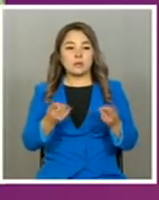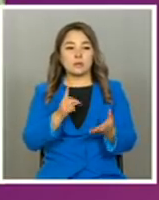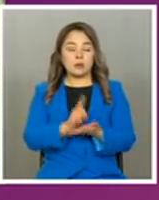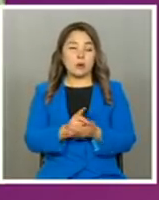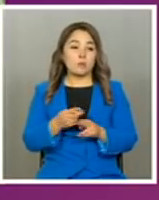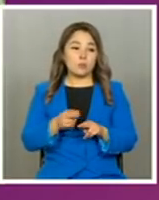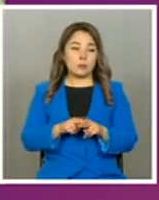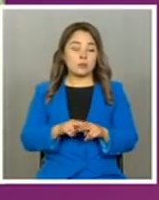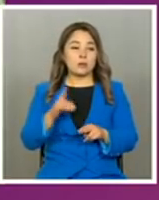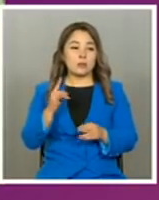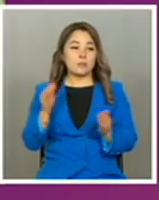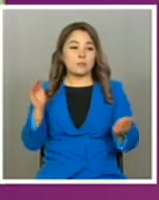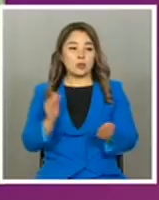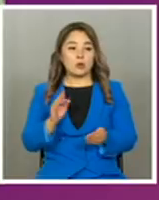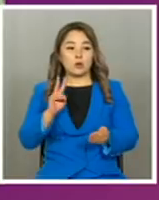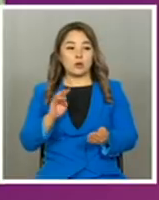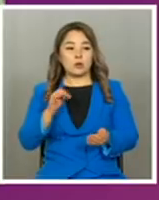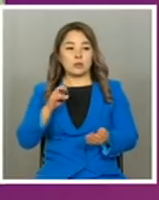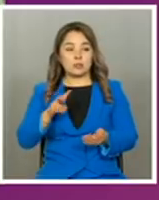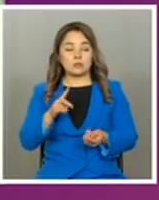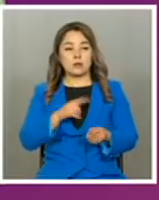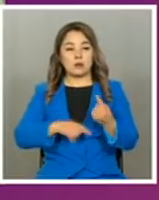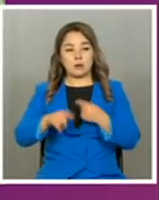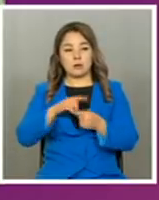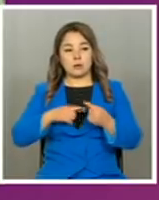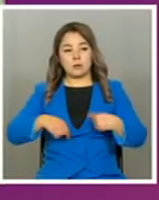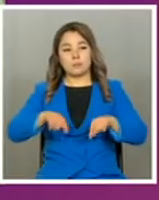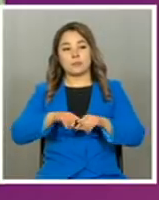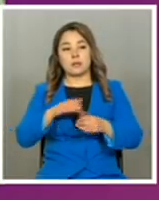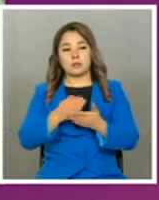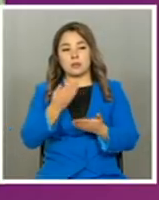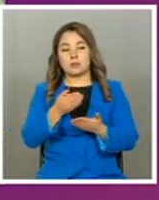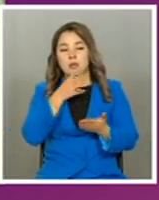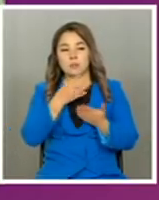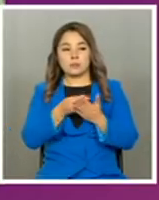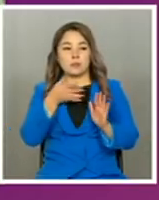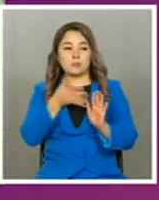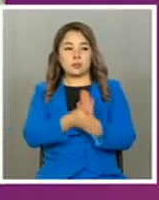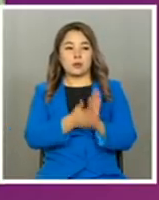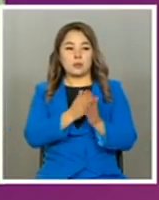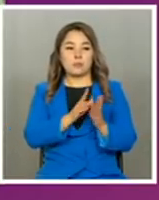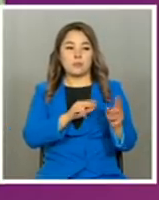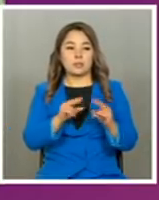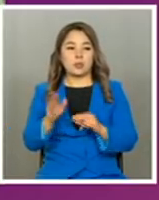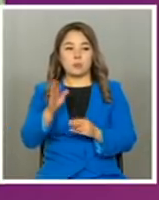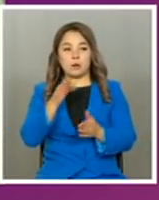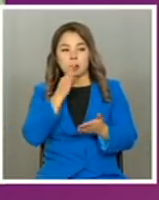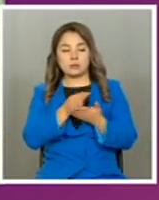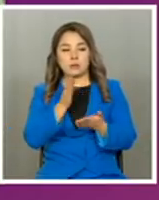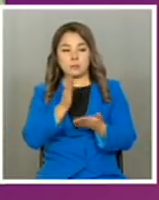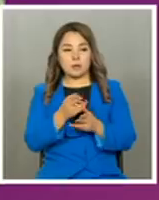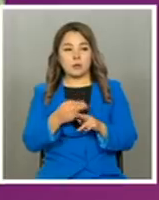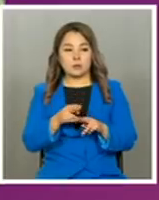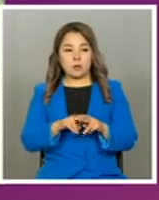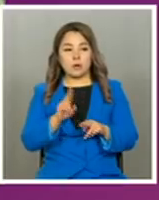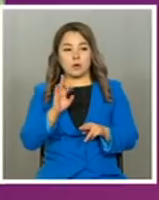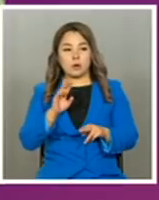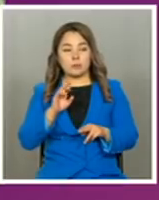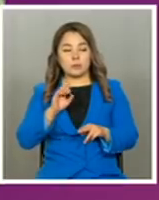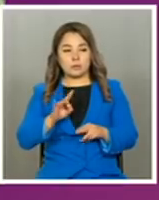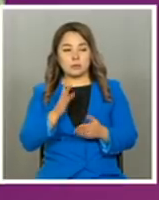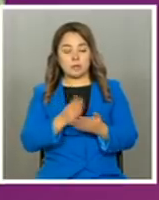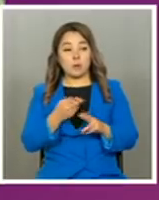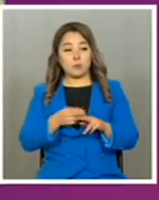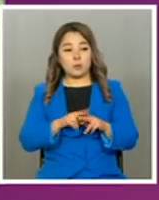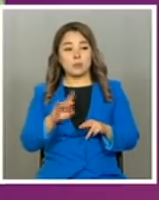бала, Үйсін елінің басын қайта құрайтын, маңдайына біткен бағы болайын деп тұр екен. Көкбөрі, бұл